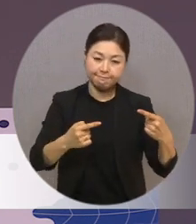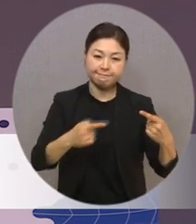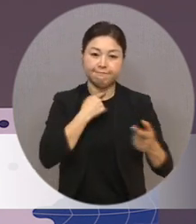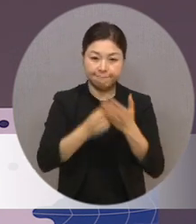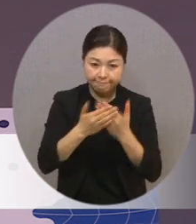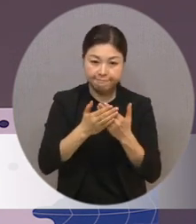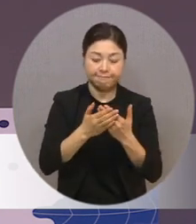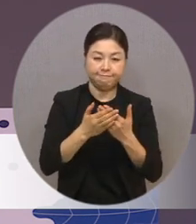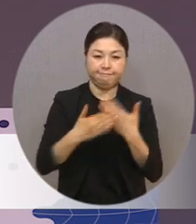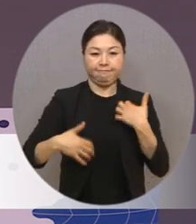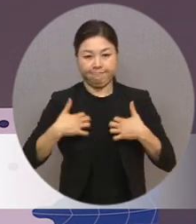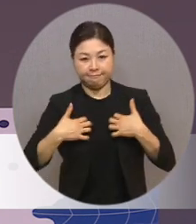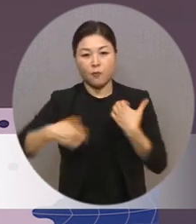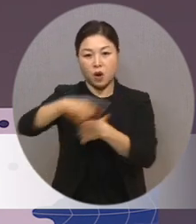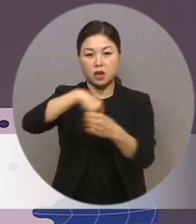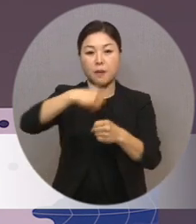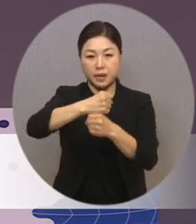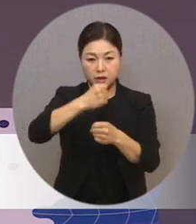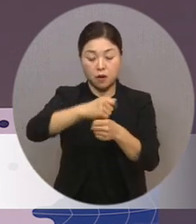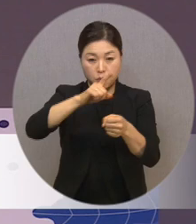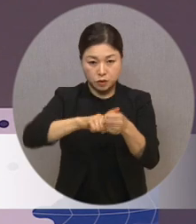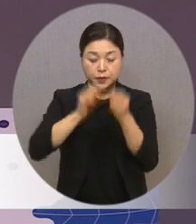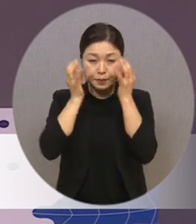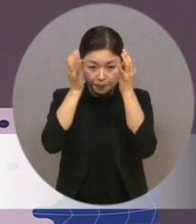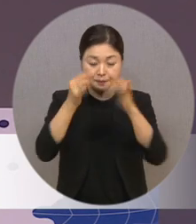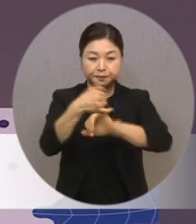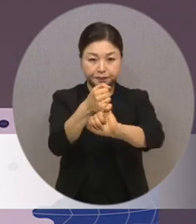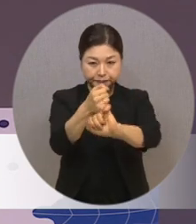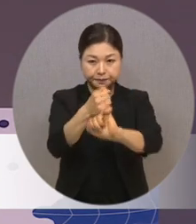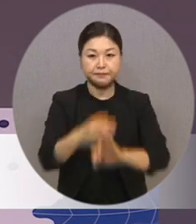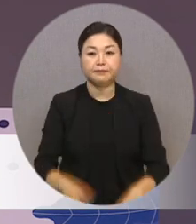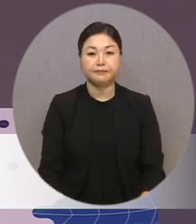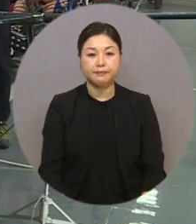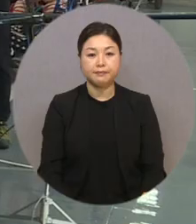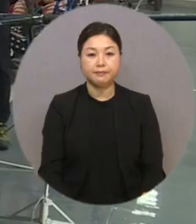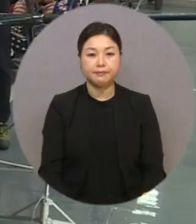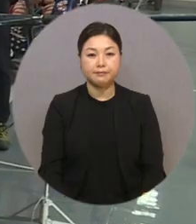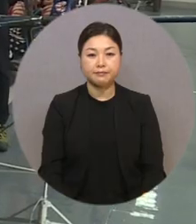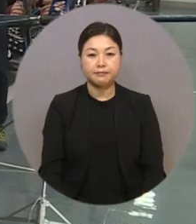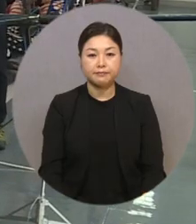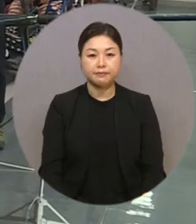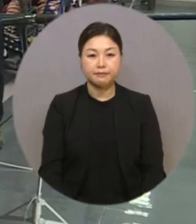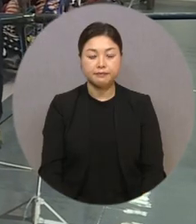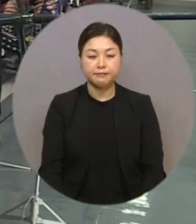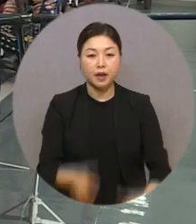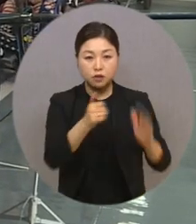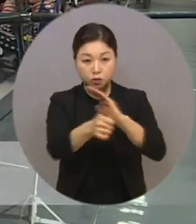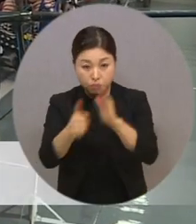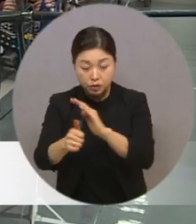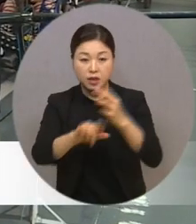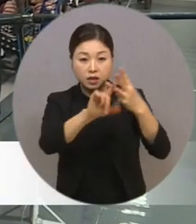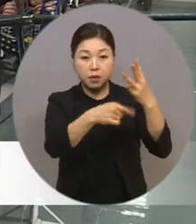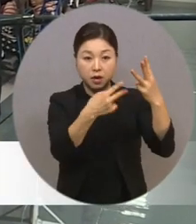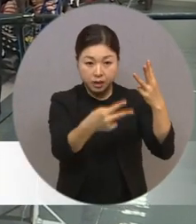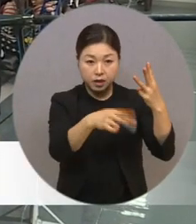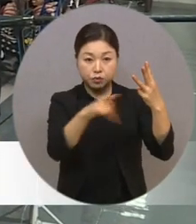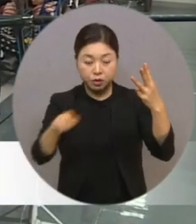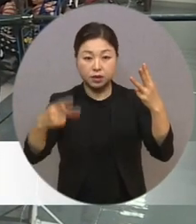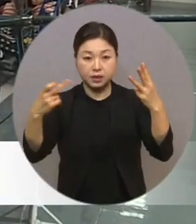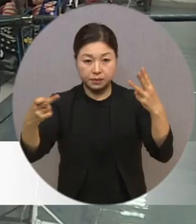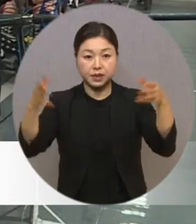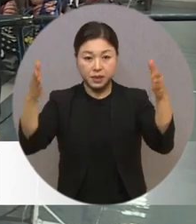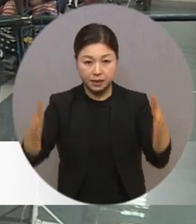환경을 만들기 위해서 최선을 다하고 있습니다. 선수들은 3월 2일부터